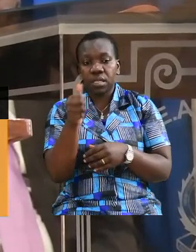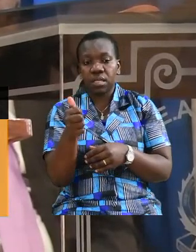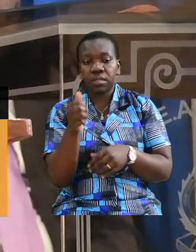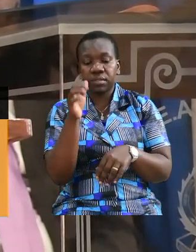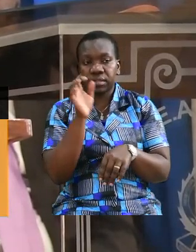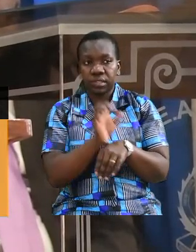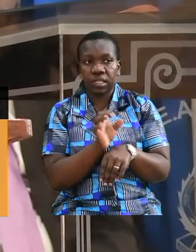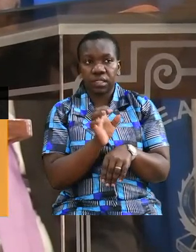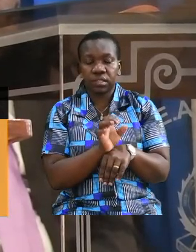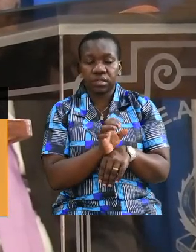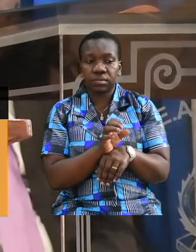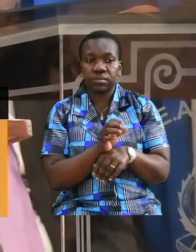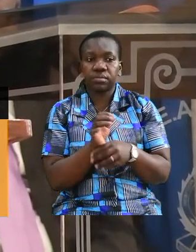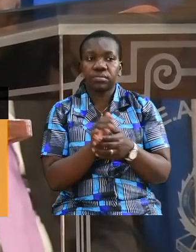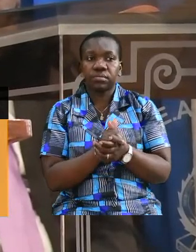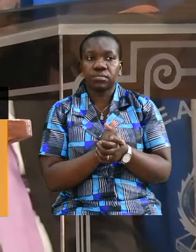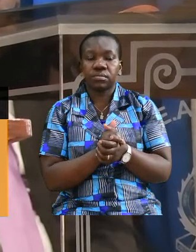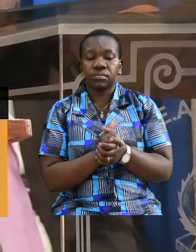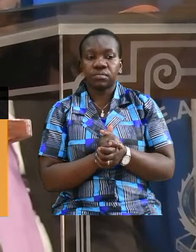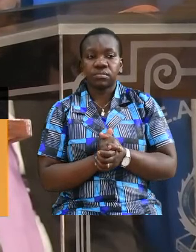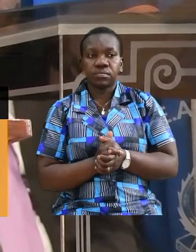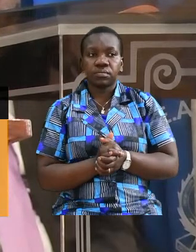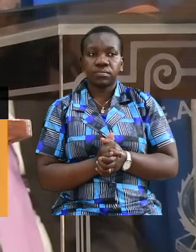ilijulishwa na kamati